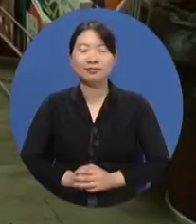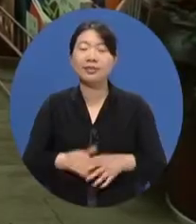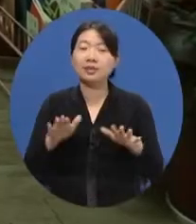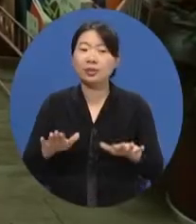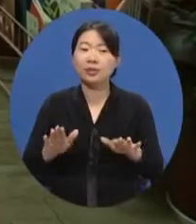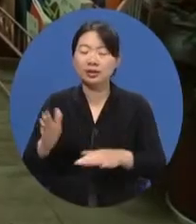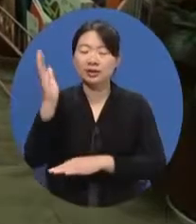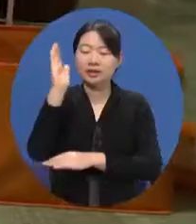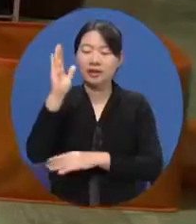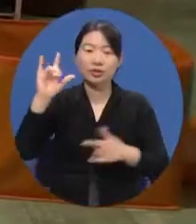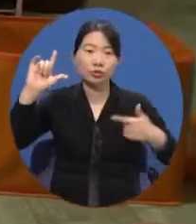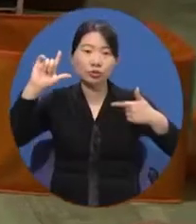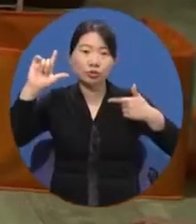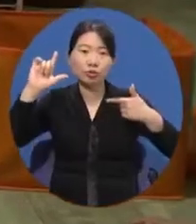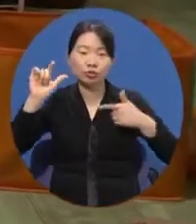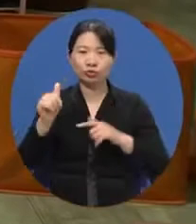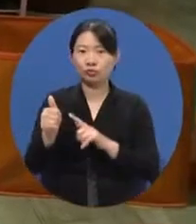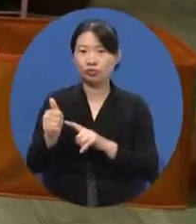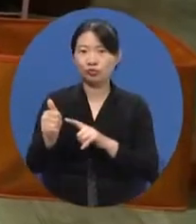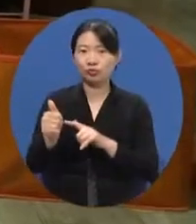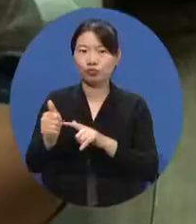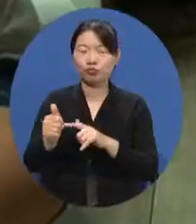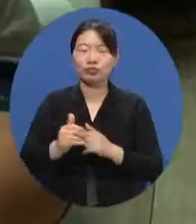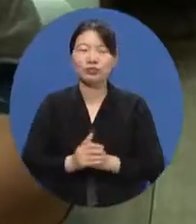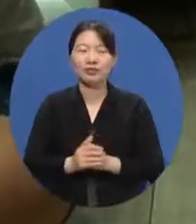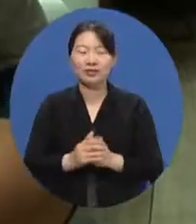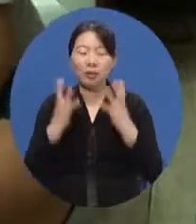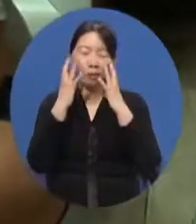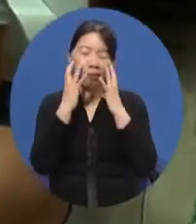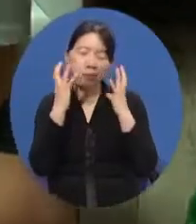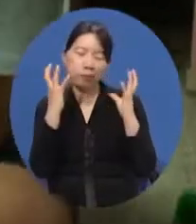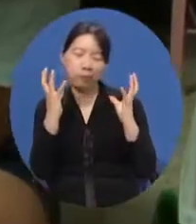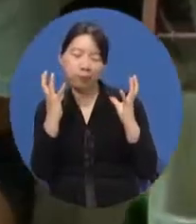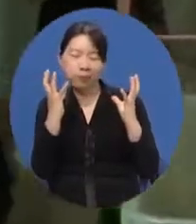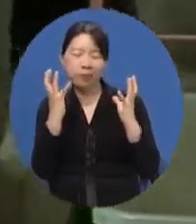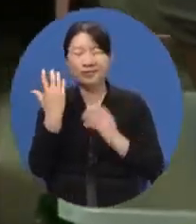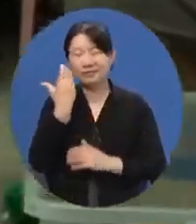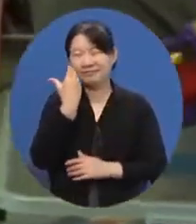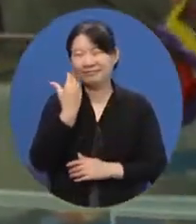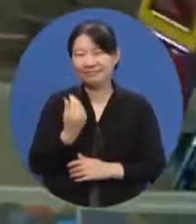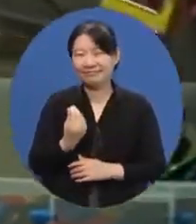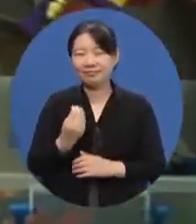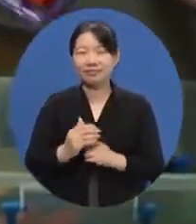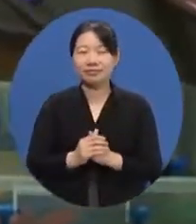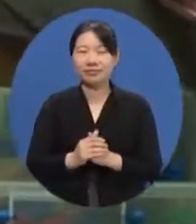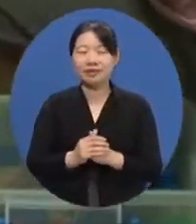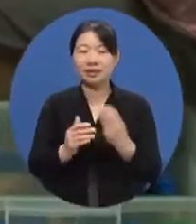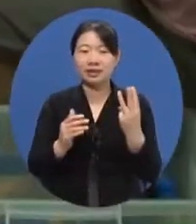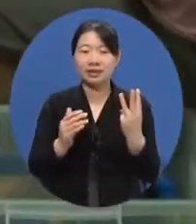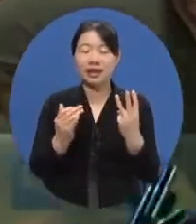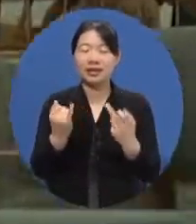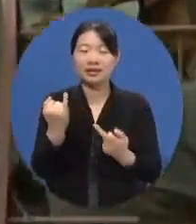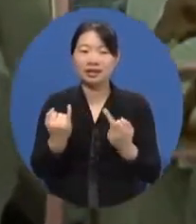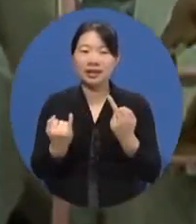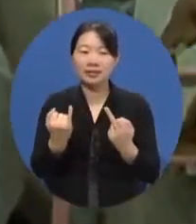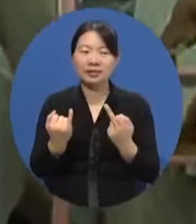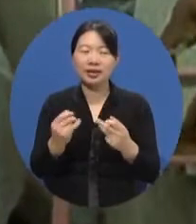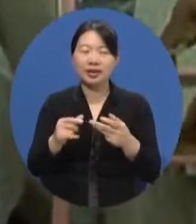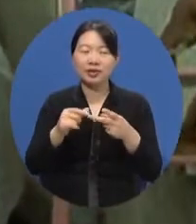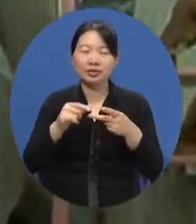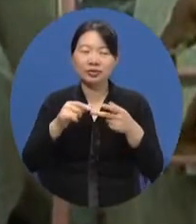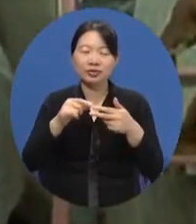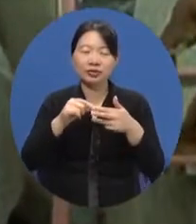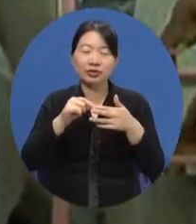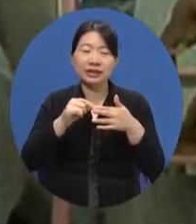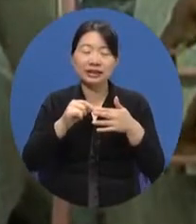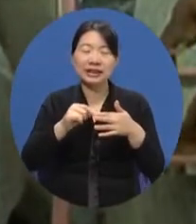오늘 사연의 주인공은 통통한 볼살이 매력 포인트 삼남매의 둘째 상기리를